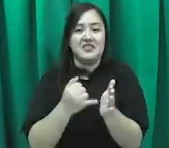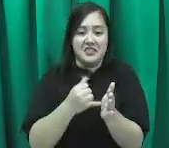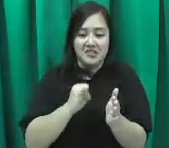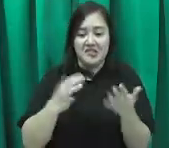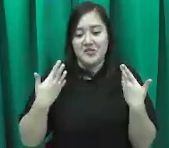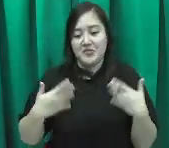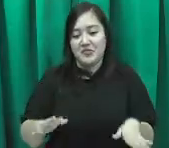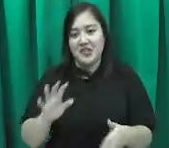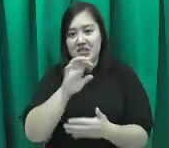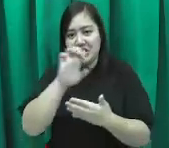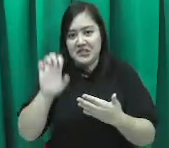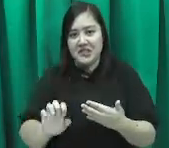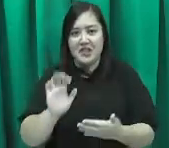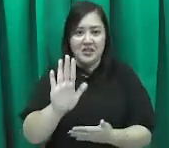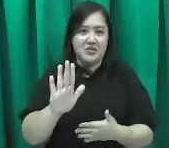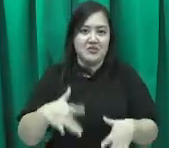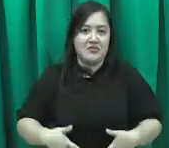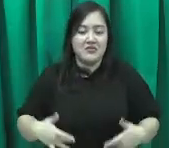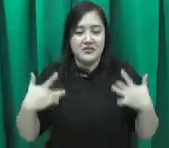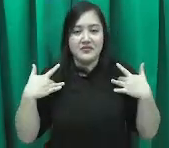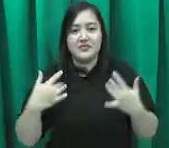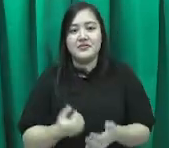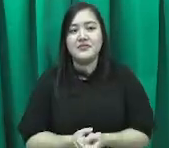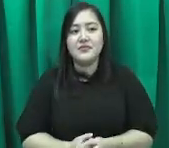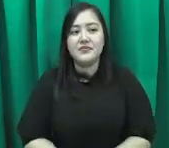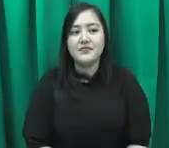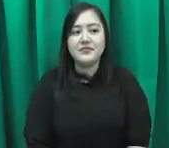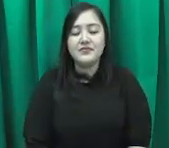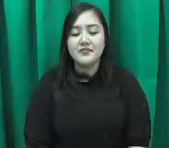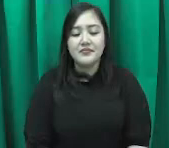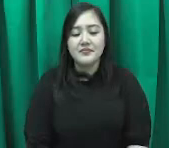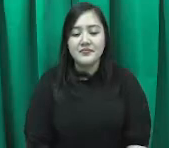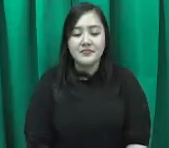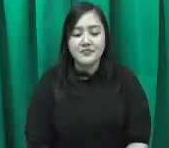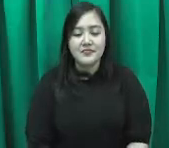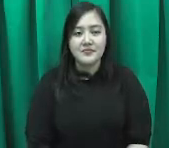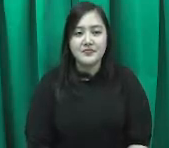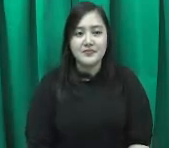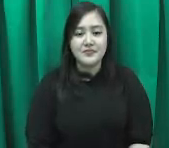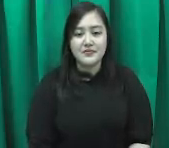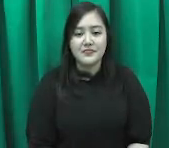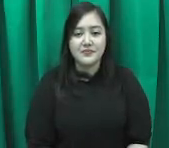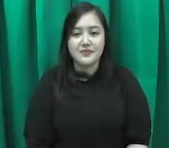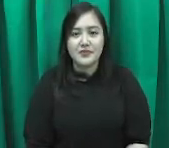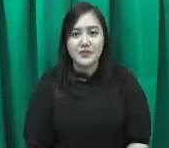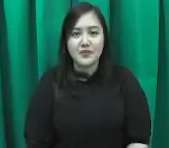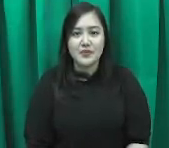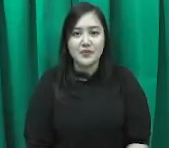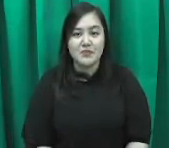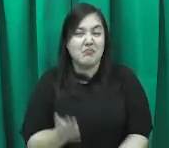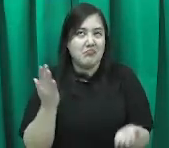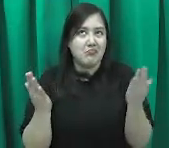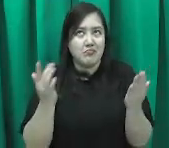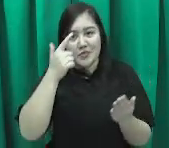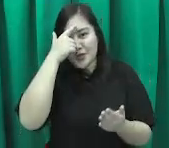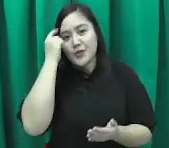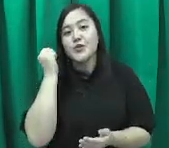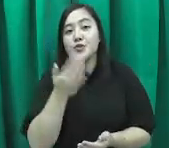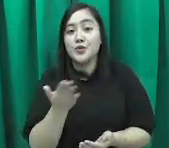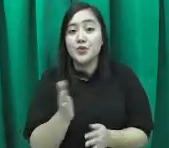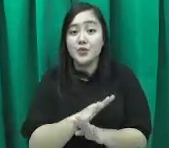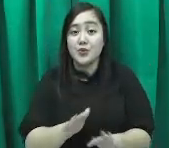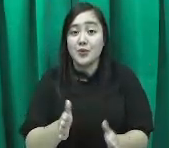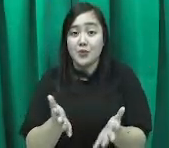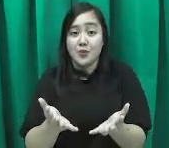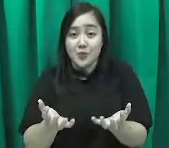siguro. Ayaw mo na talaga. Ayaw mong mag-effort, sir. Yeah. Ayaw mag-effort. Tsaka yung responsibility mo, umiiwas